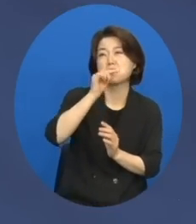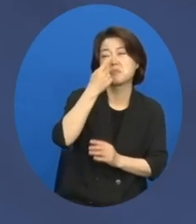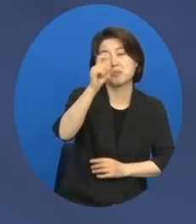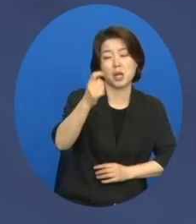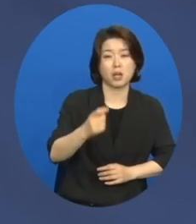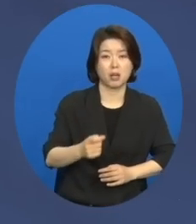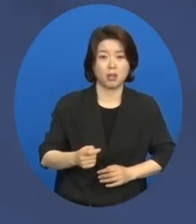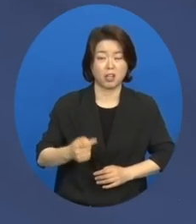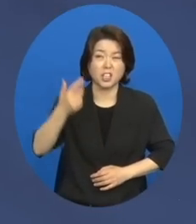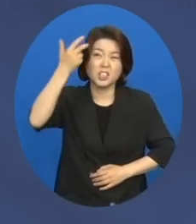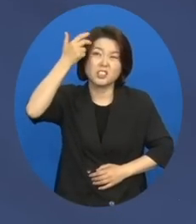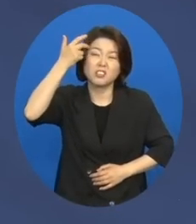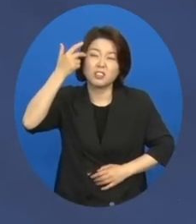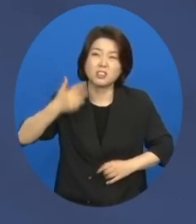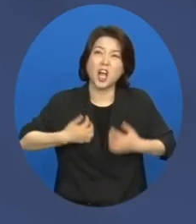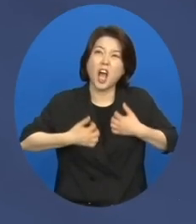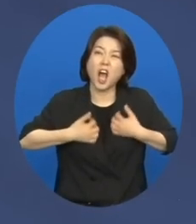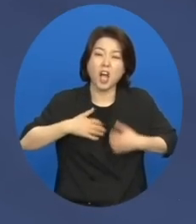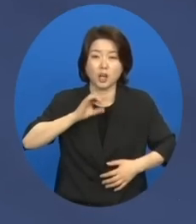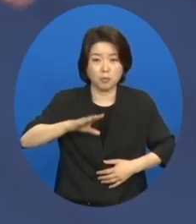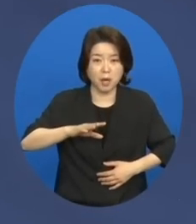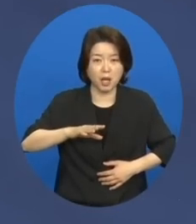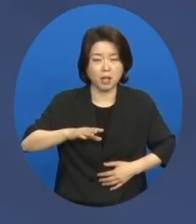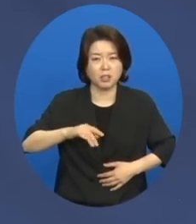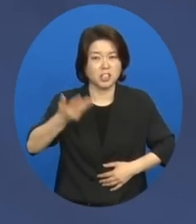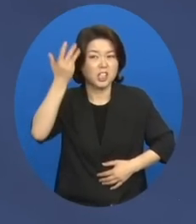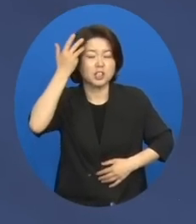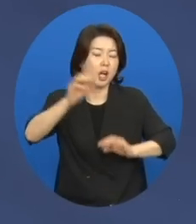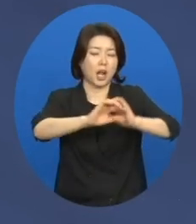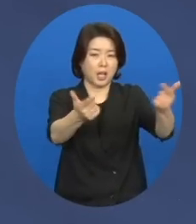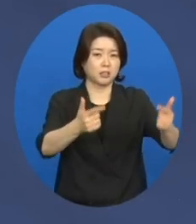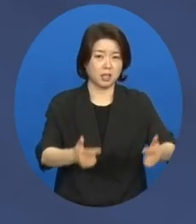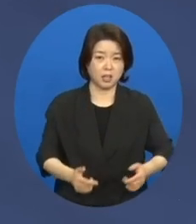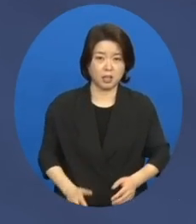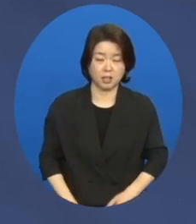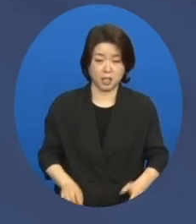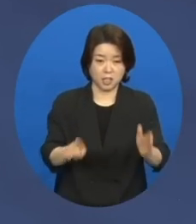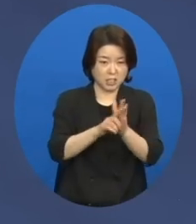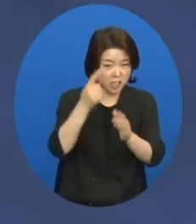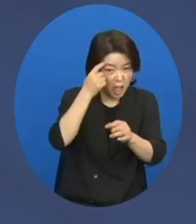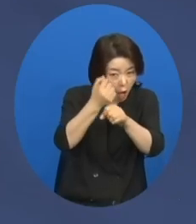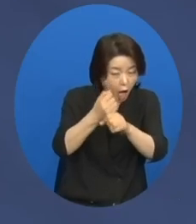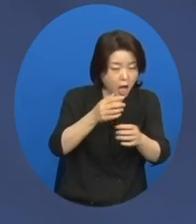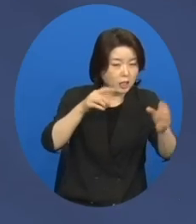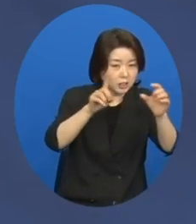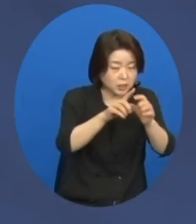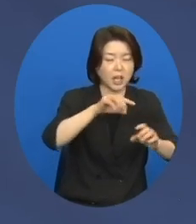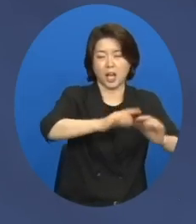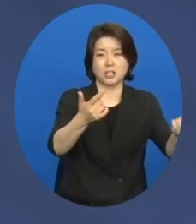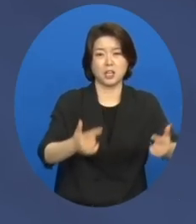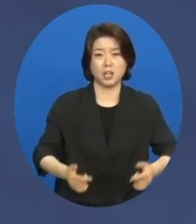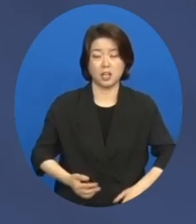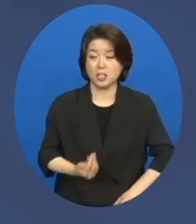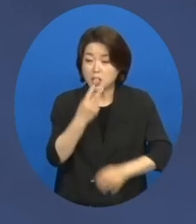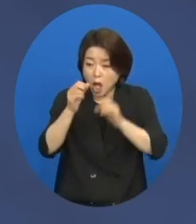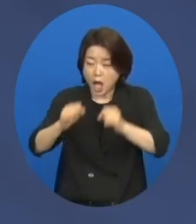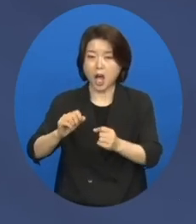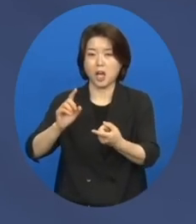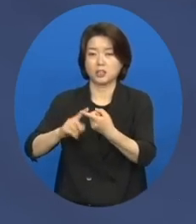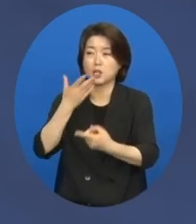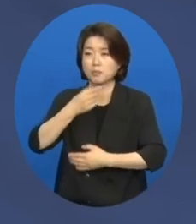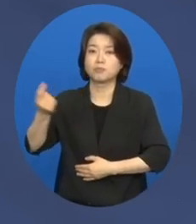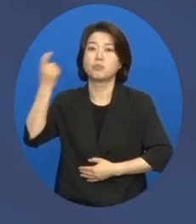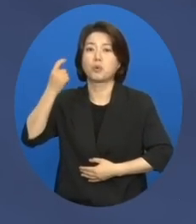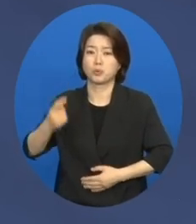그냥 정신적 유희를 하는 이런 따위의 철학이 아니야. 신학 개념이 아니야. 살아 실제하는